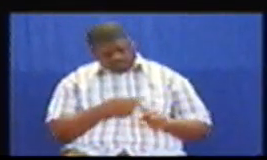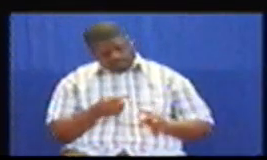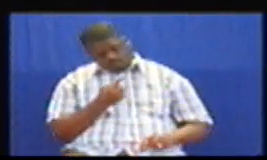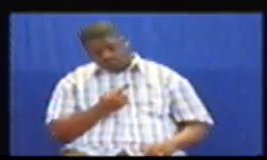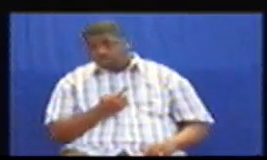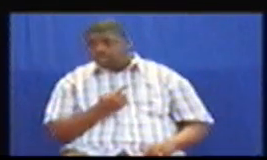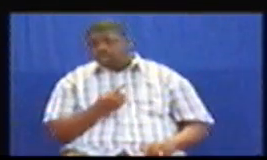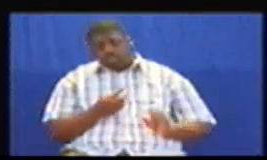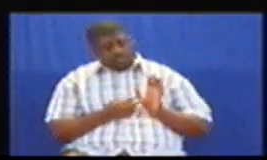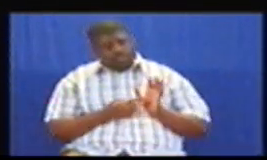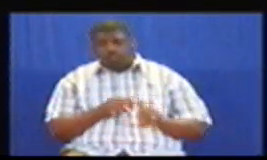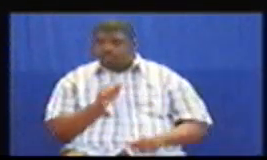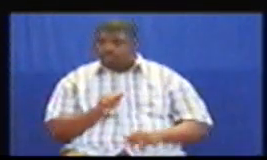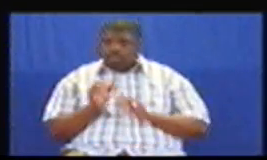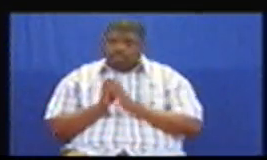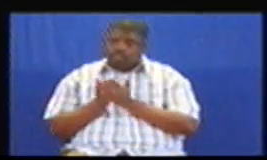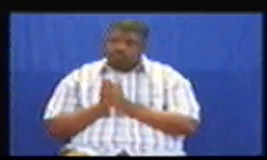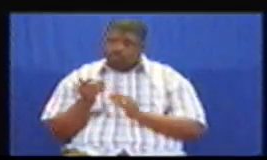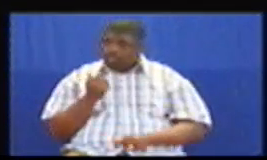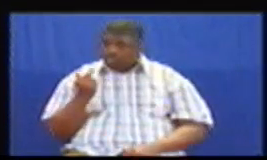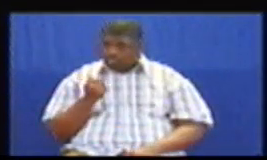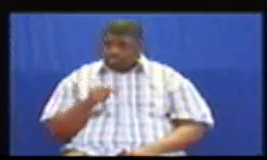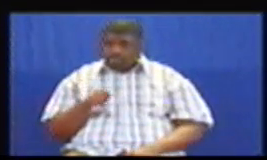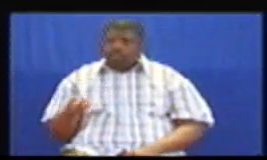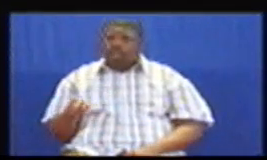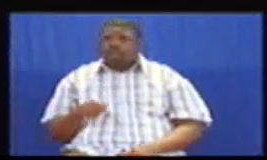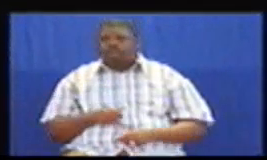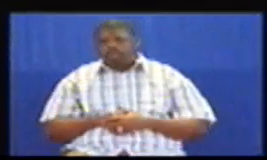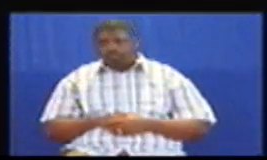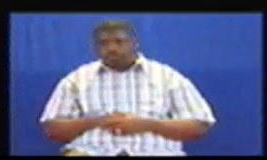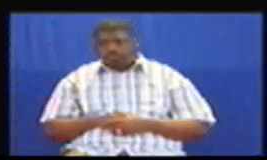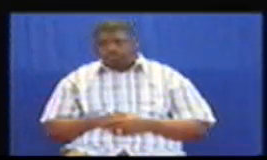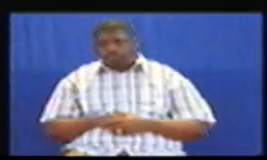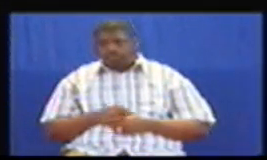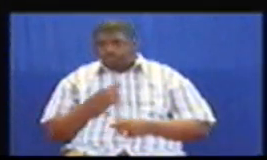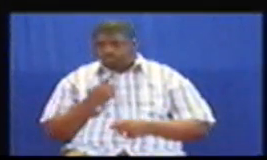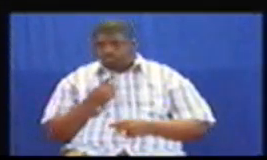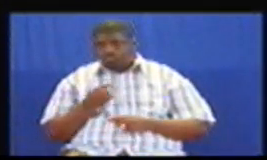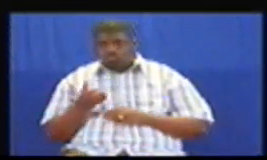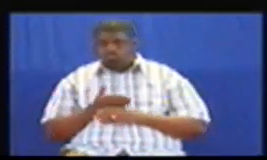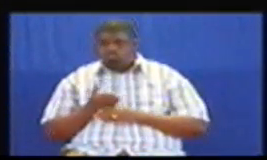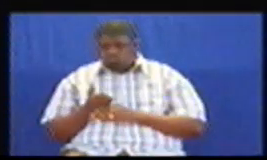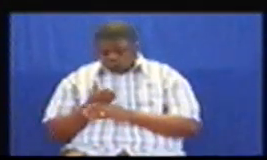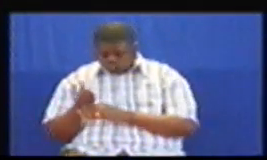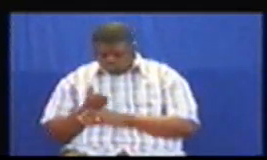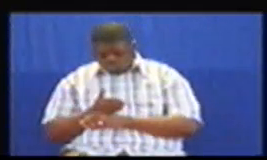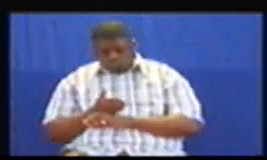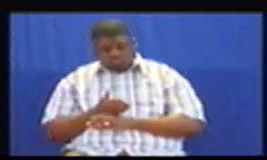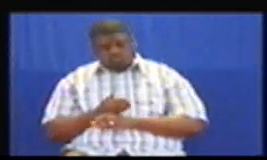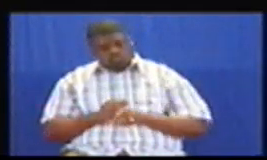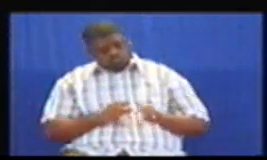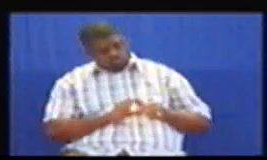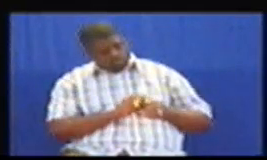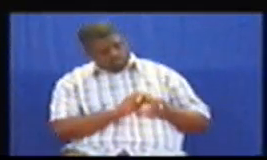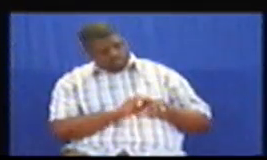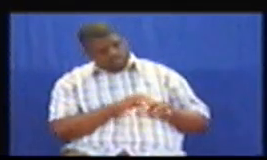107B ya katiba ya Jamhuri ya Muungano wa Tanzania inayozungumza juu ya namna ya kuhusiana na